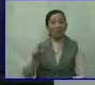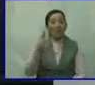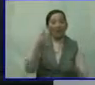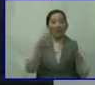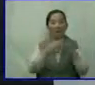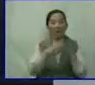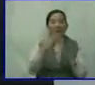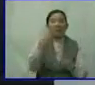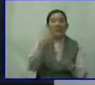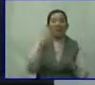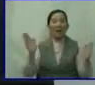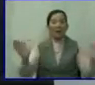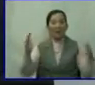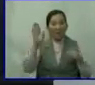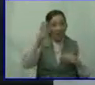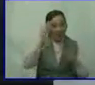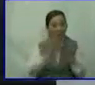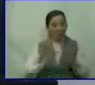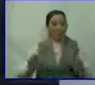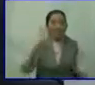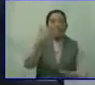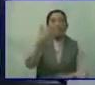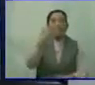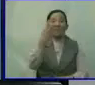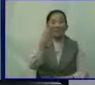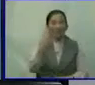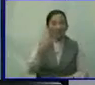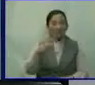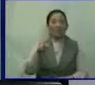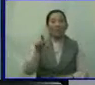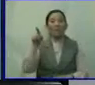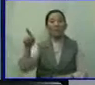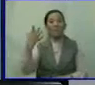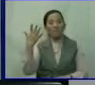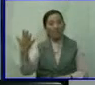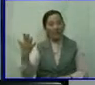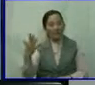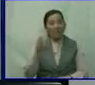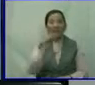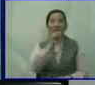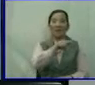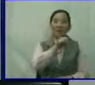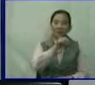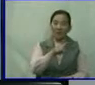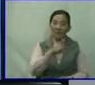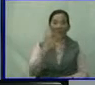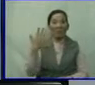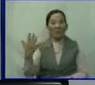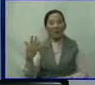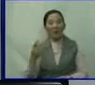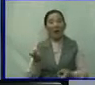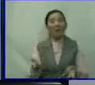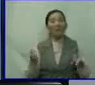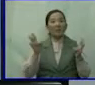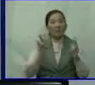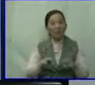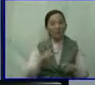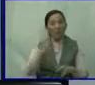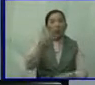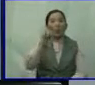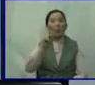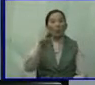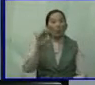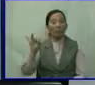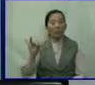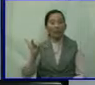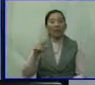20 рыбок. Из них 5 барбусов, 5 золотых рыбок, остальные гуппи.